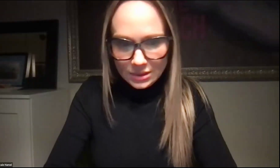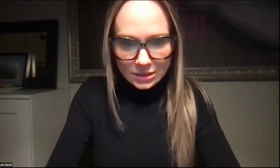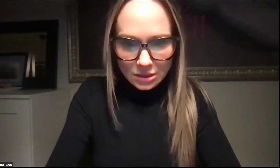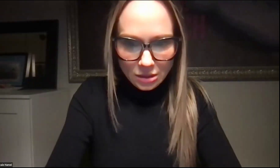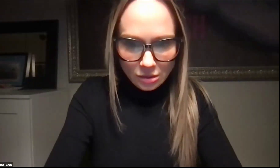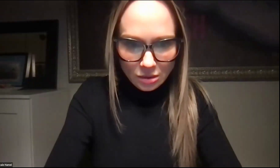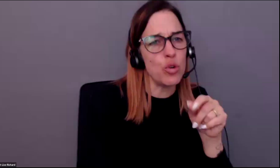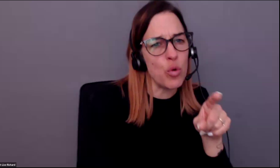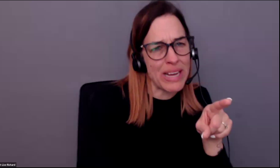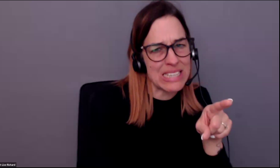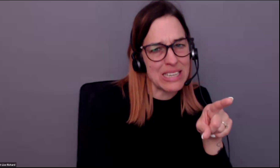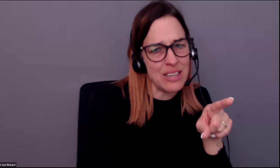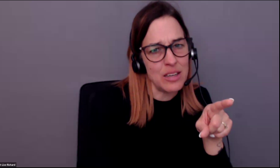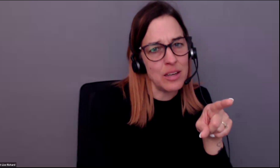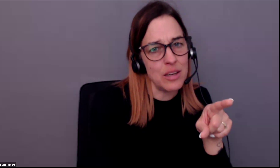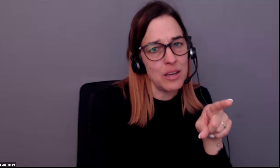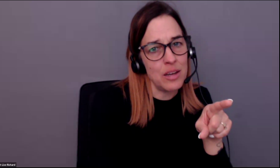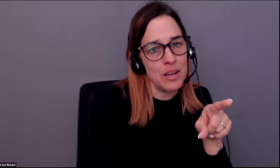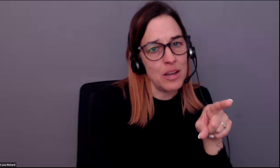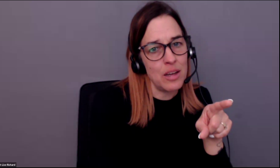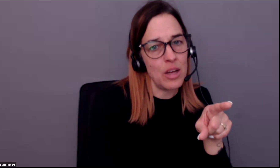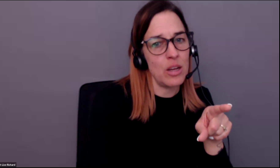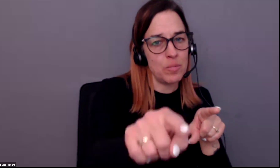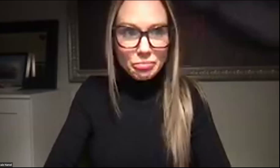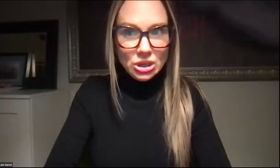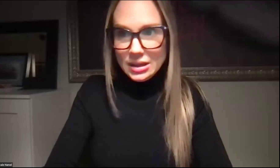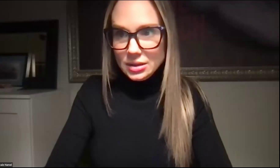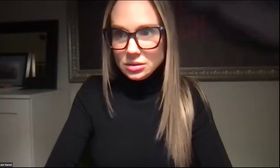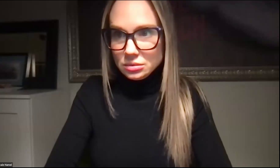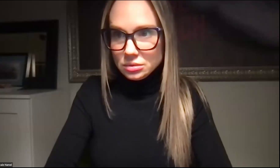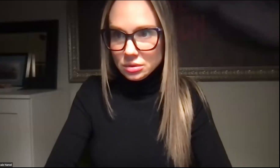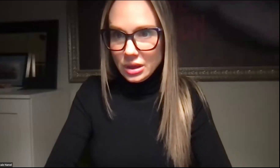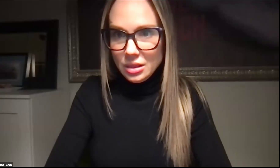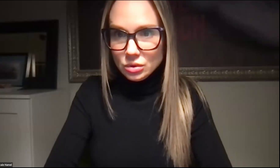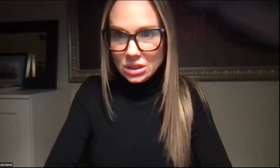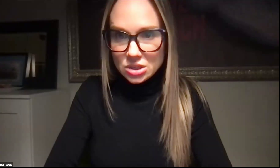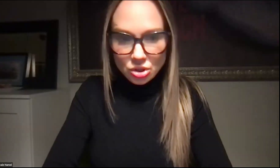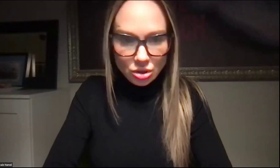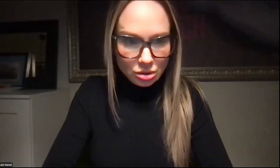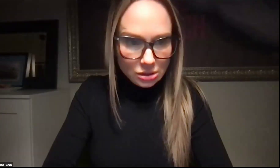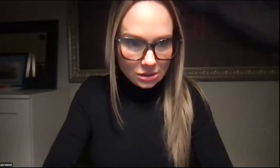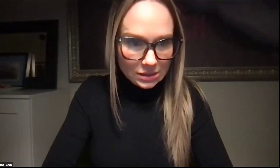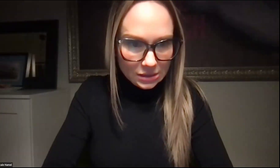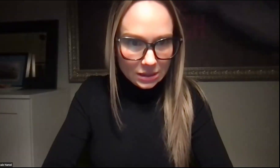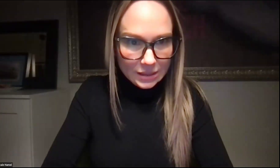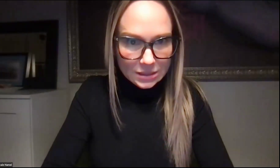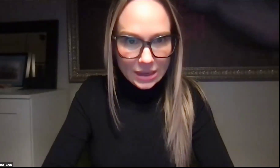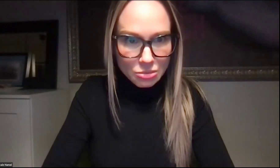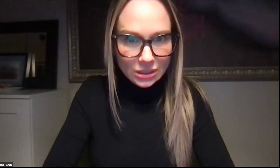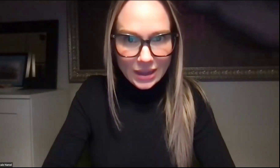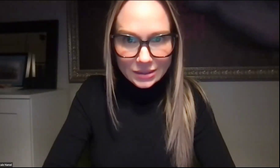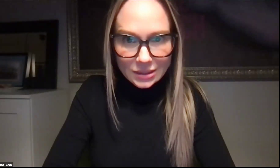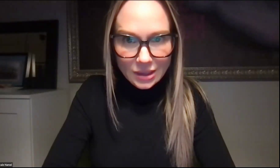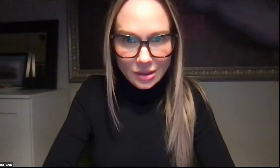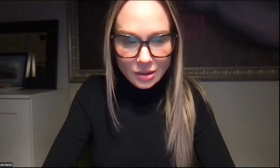je peux ici? C'est un nouveau magasin? C'est un magasin japonais. OK? Donc, déjà, c'est